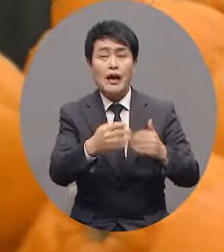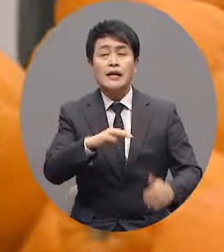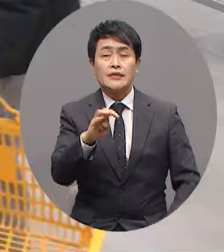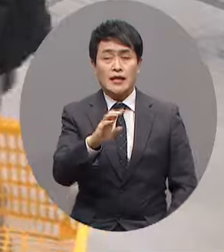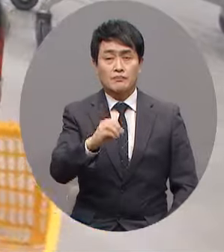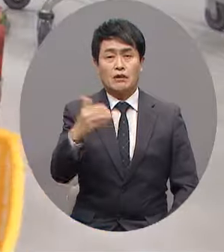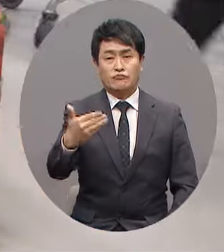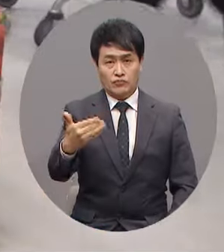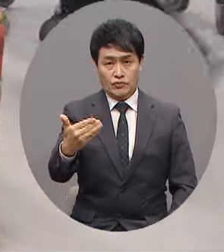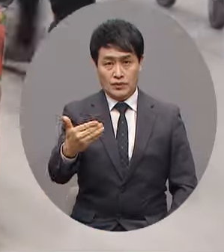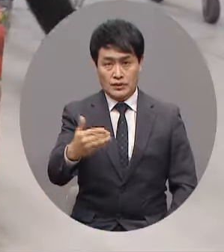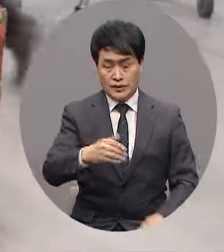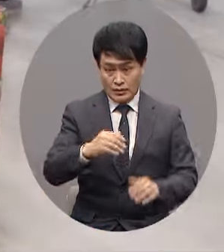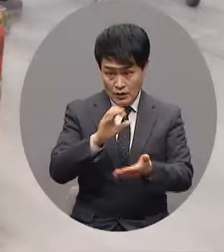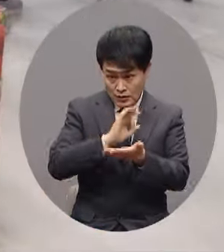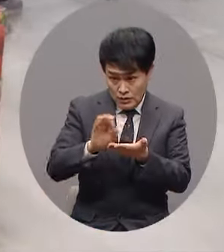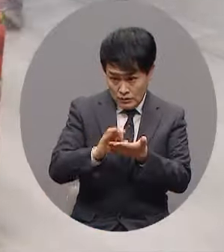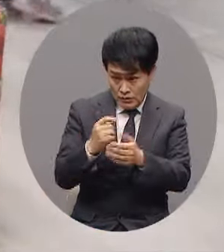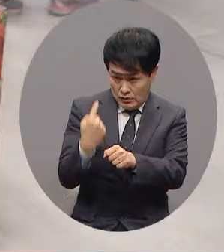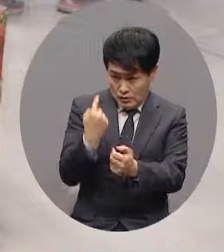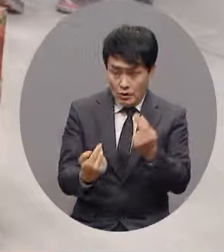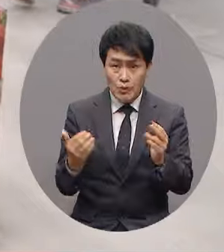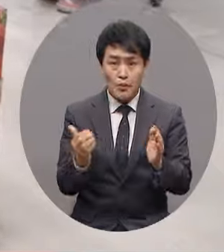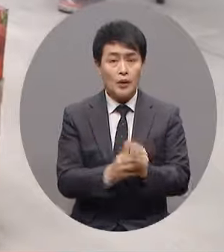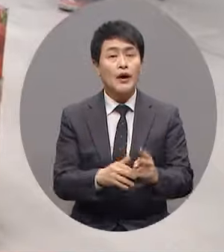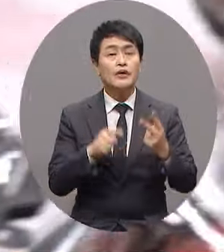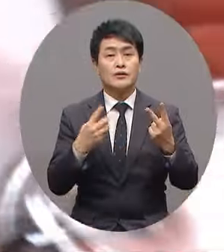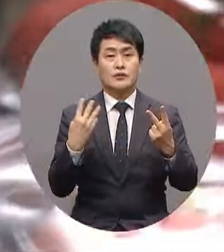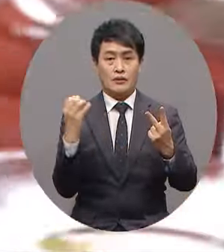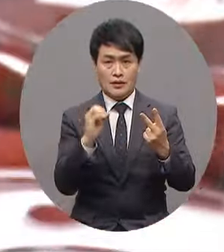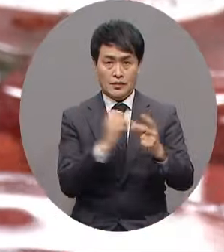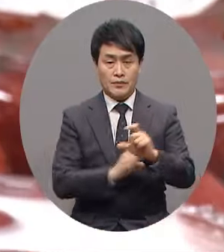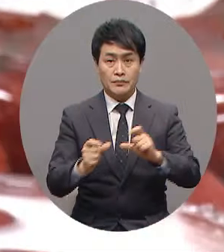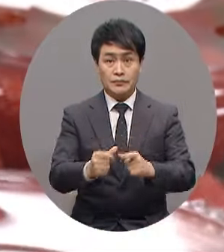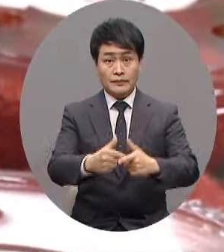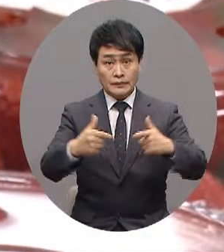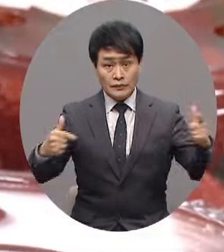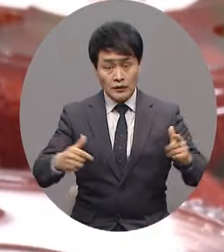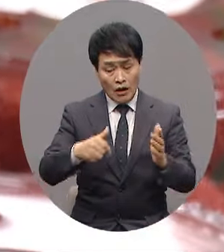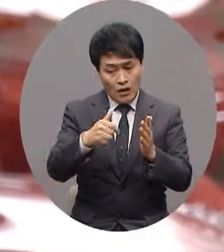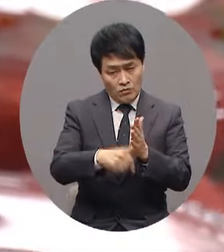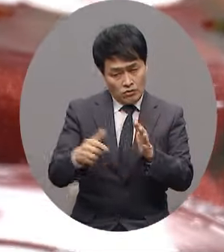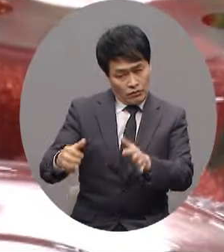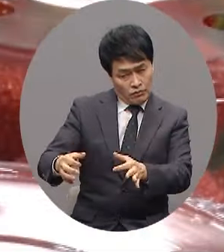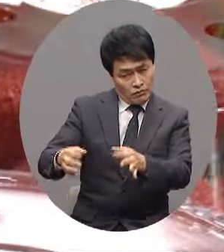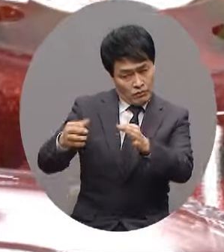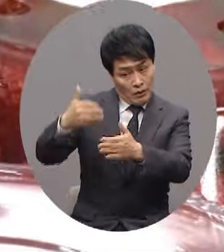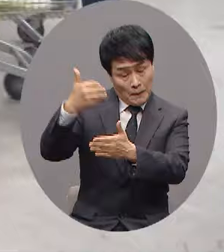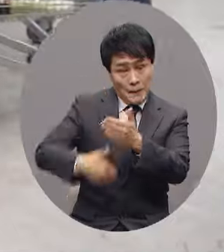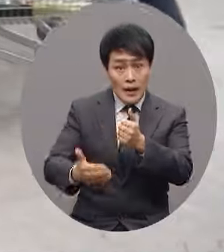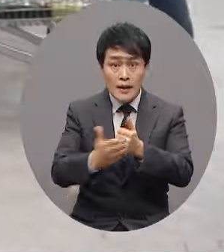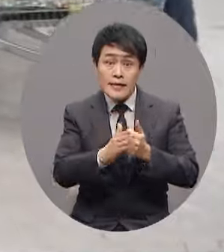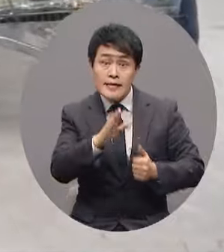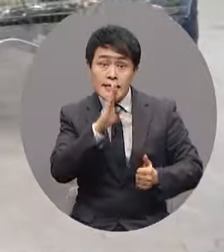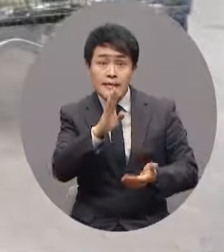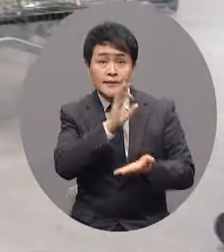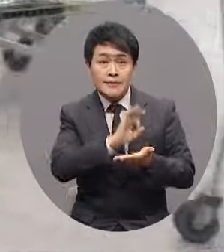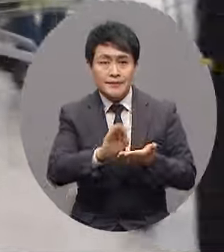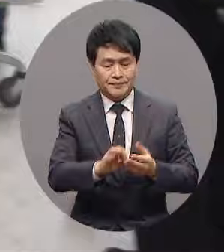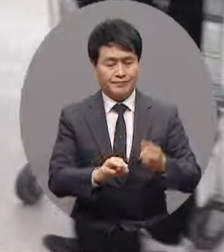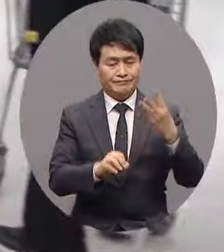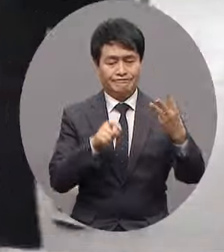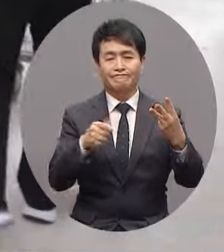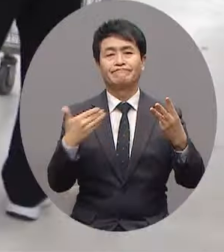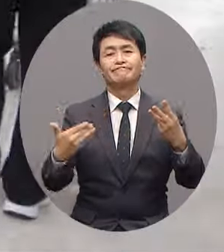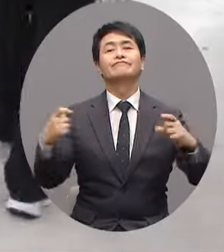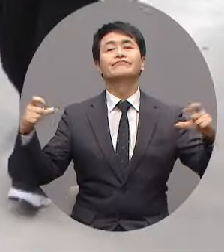9천 원. 지출액 자체는 1년 전보다 2.4% 늘었는데 물가 영향을 배제한 실질 지출은 오히려